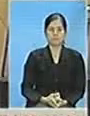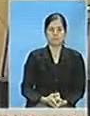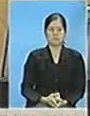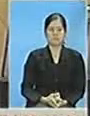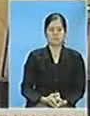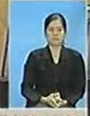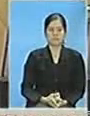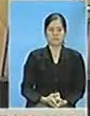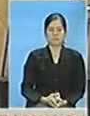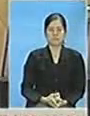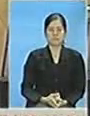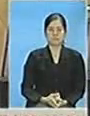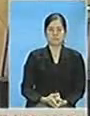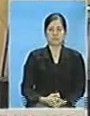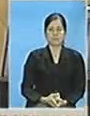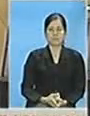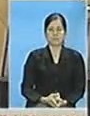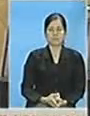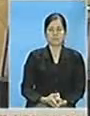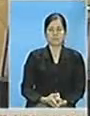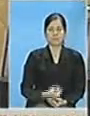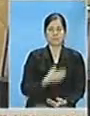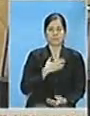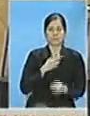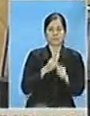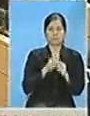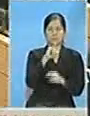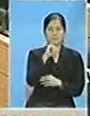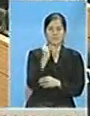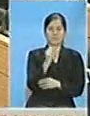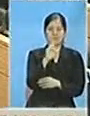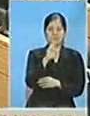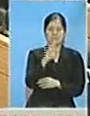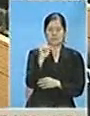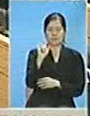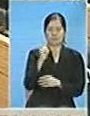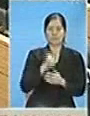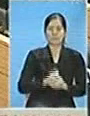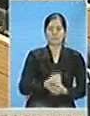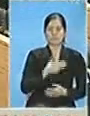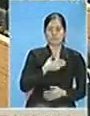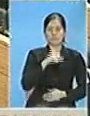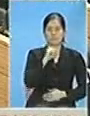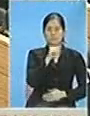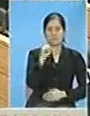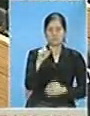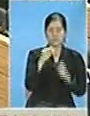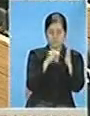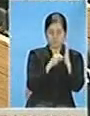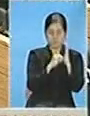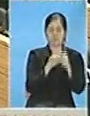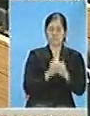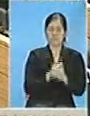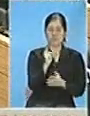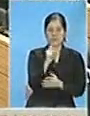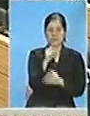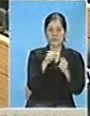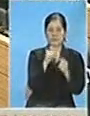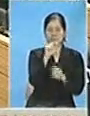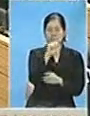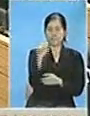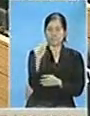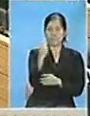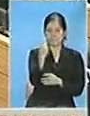ครับ ท่านประธานครับผมจิรายุของทรัพย์สมาชิกสภาผู้แทนราษฎรกรุงเทพมหานครครับเมื่อสักครู่นี้ท่านสมาชิกธนา